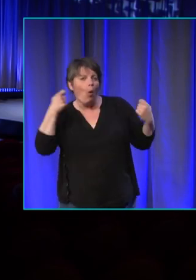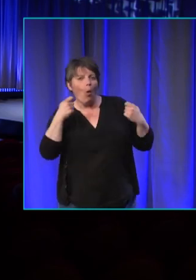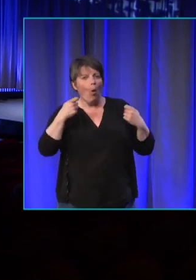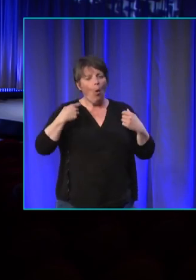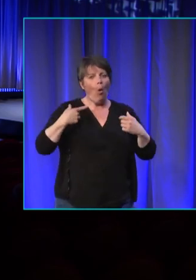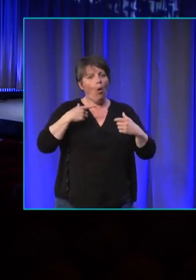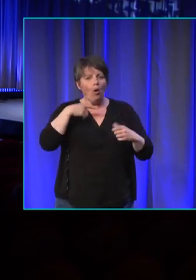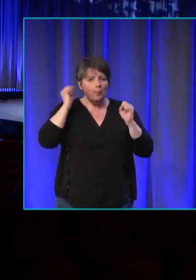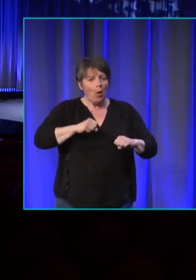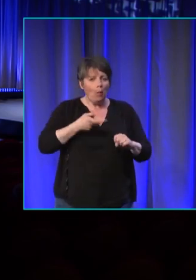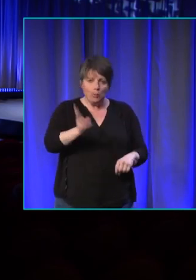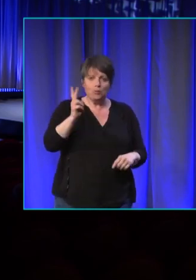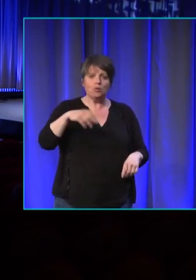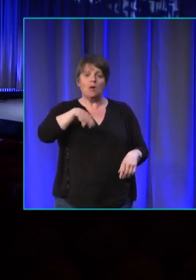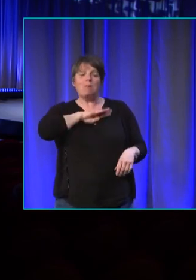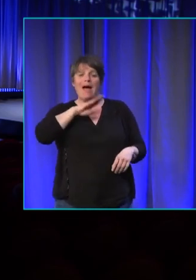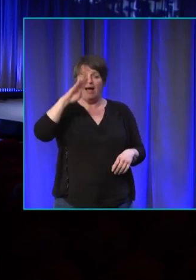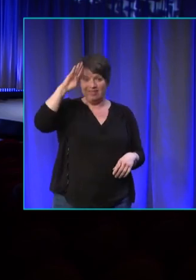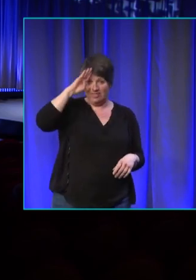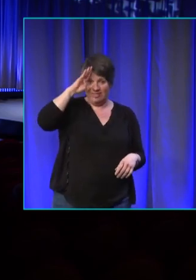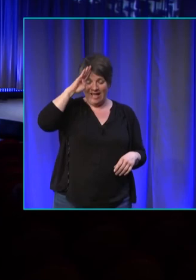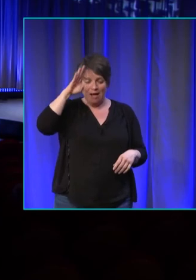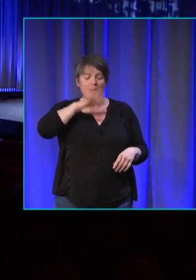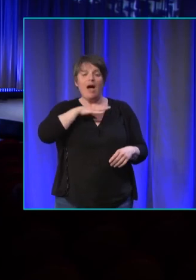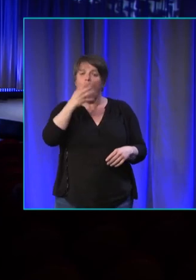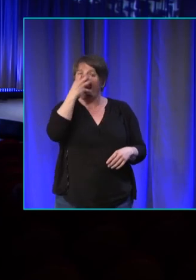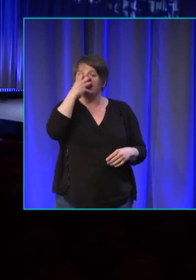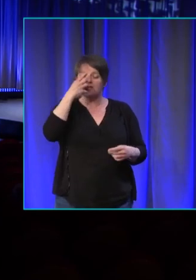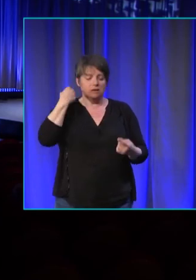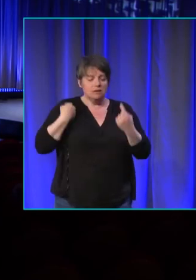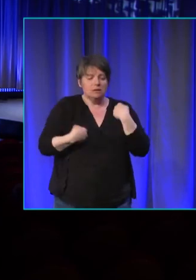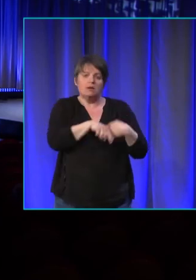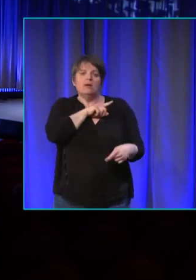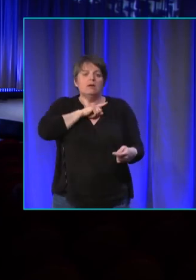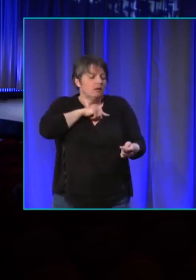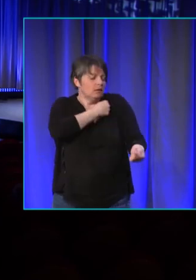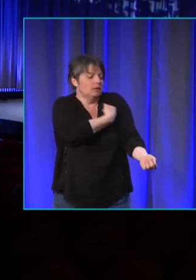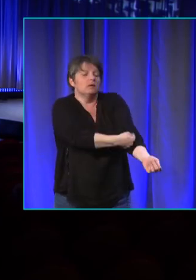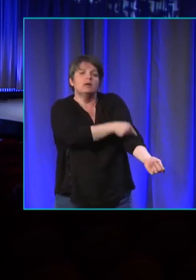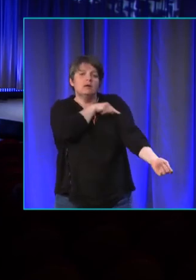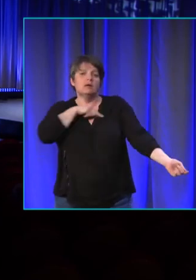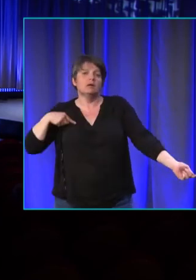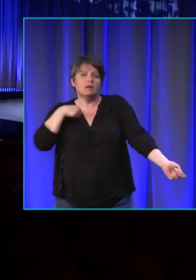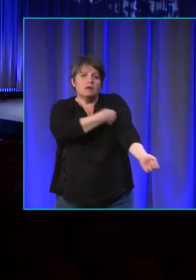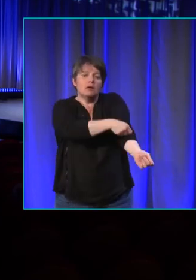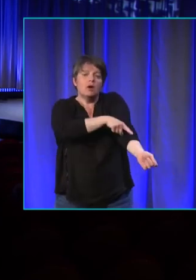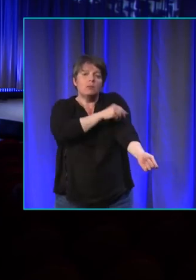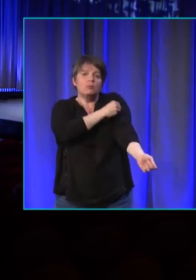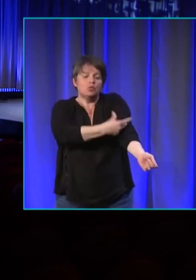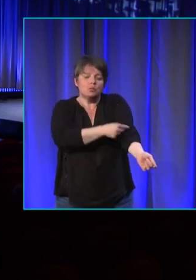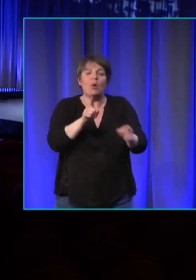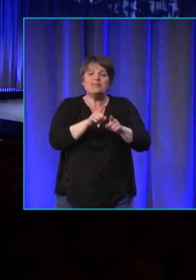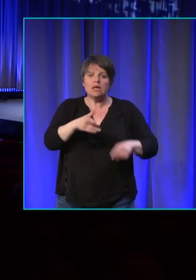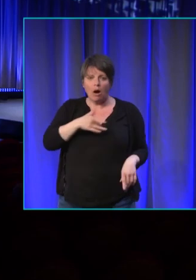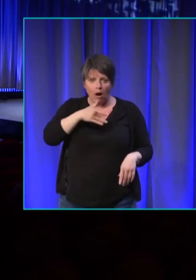aux muscles. Mais l'autre critère que je pense qui est très important, c'est la fréquence cardiaque. Chez les enfants,